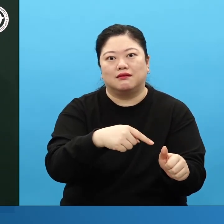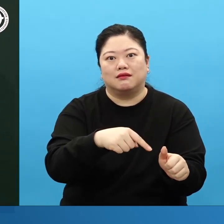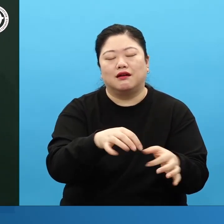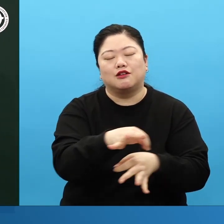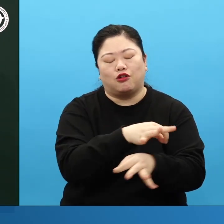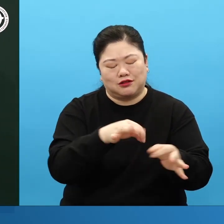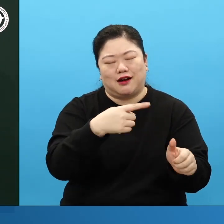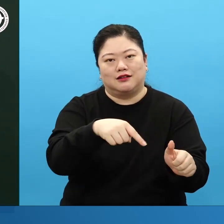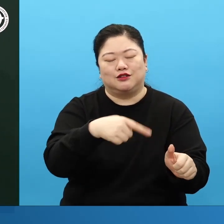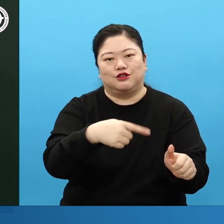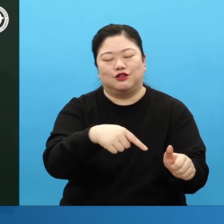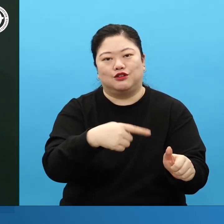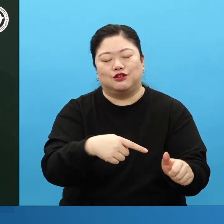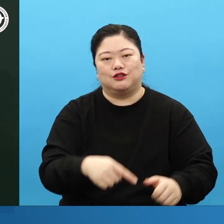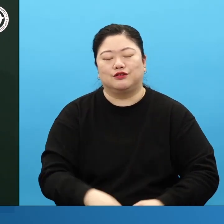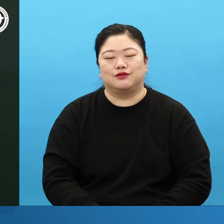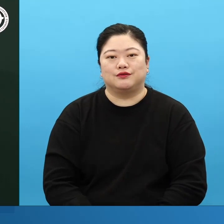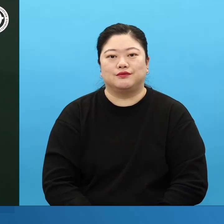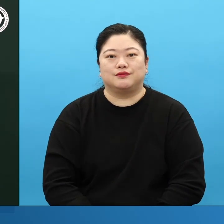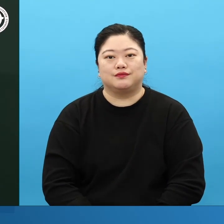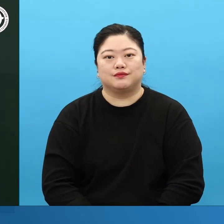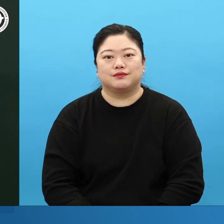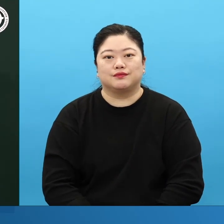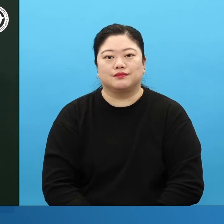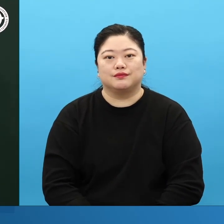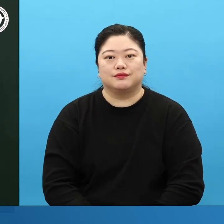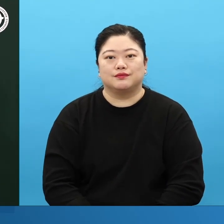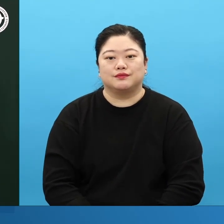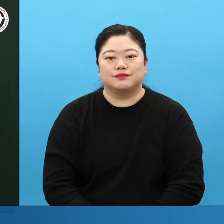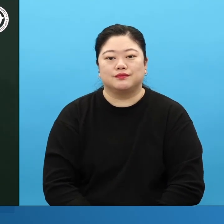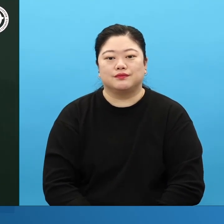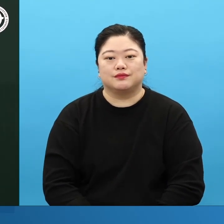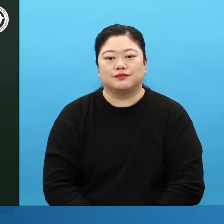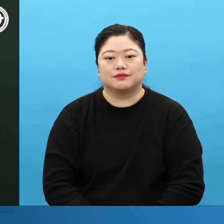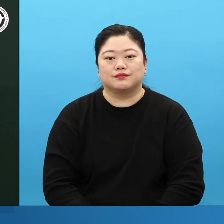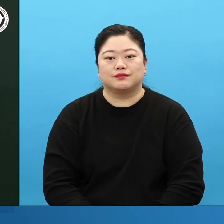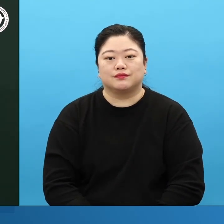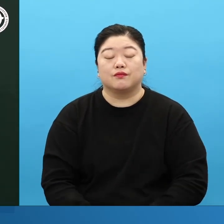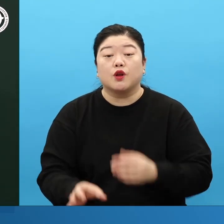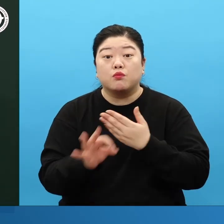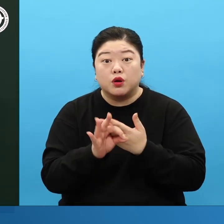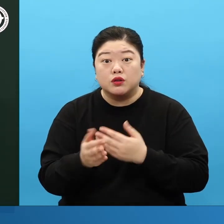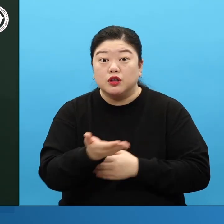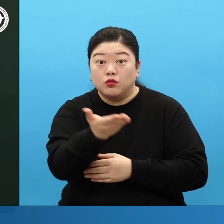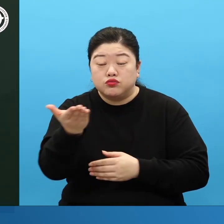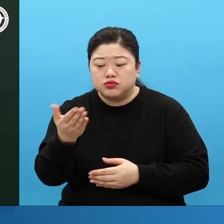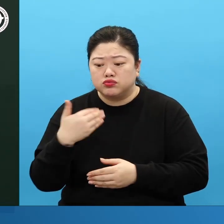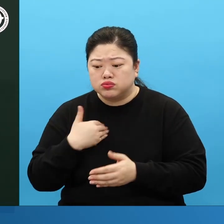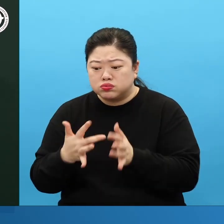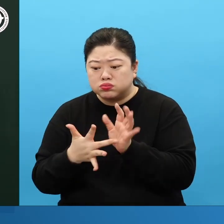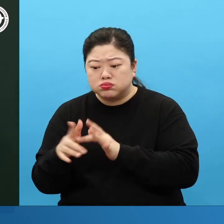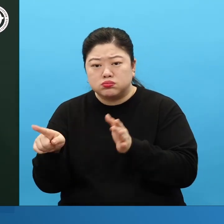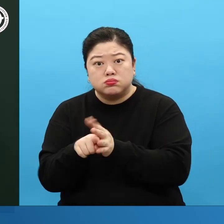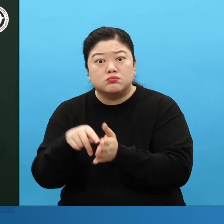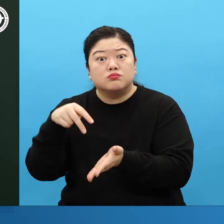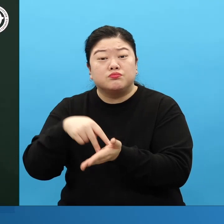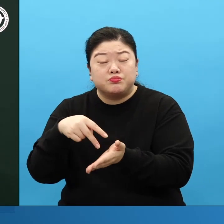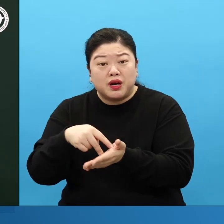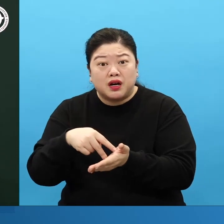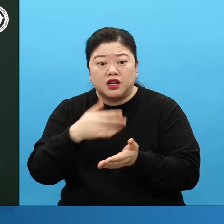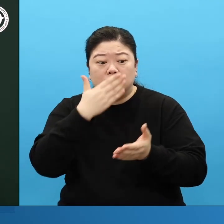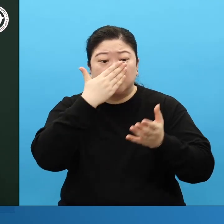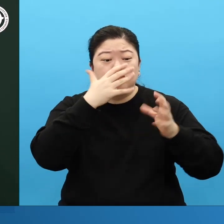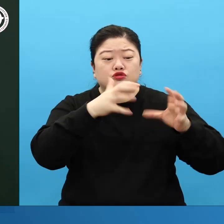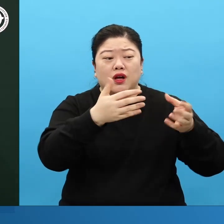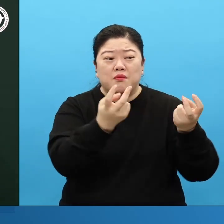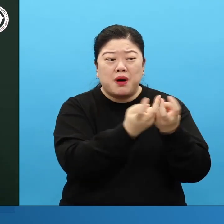될 거냐? Ahora, ¿cómo tenemos que contrarrestar esto nosotros? 오직 Solo. 이걸 찾아내야 됩니다. Debemos de buscar esto. 유대인 건 다